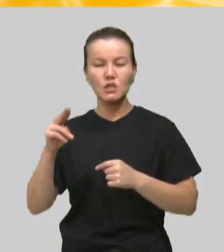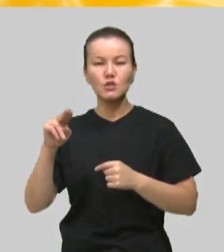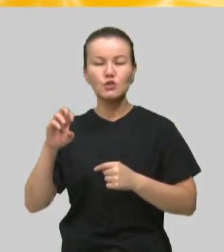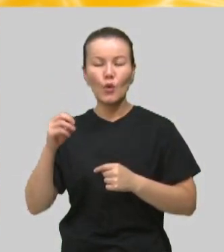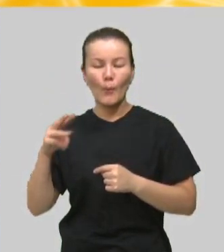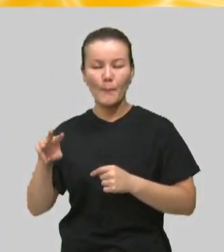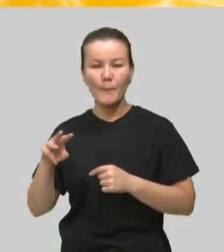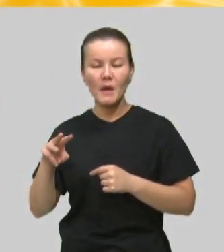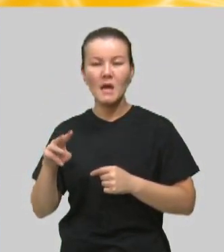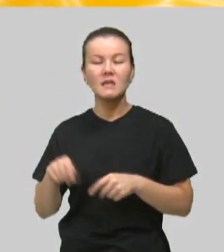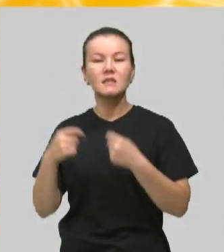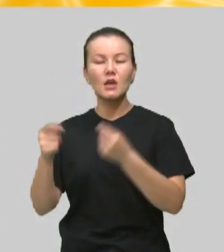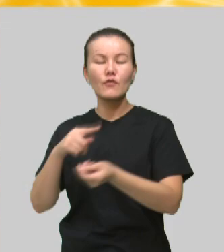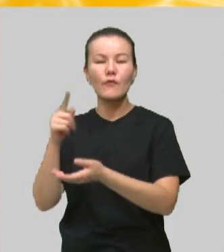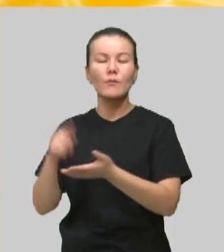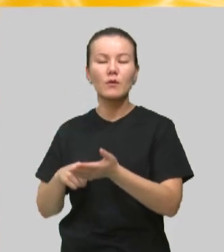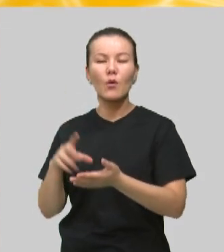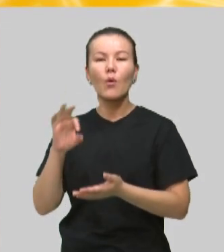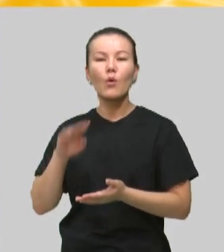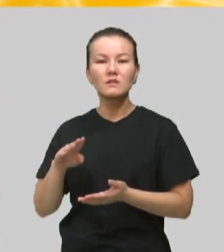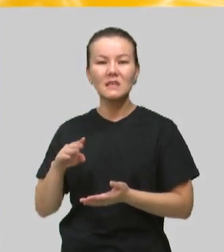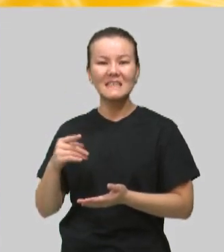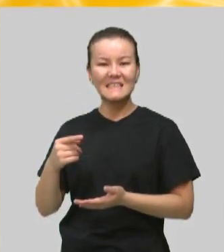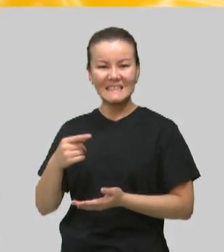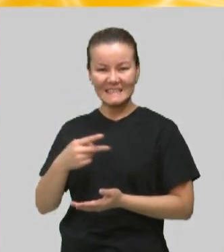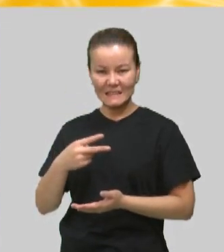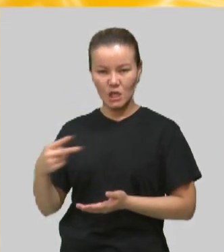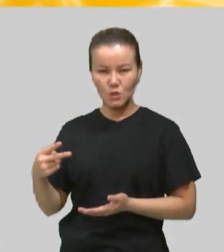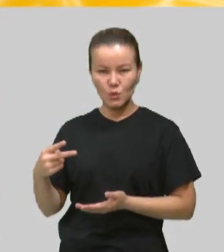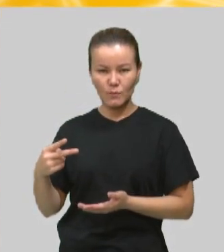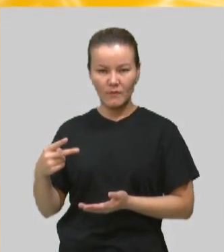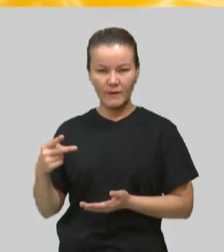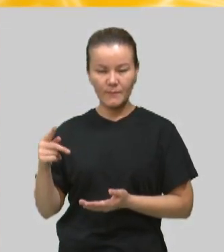Задаем к нему вопрос от сказуемого.